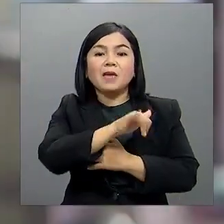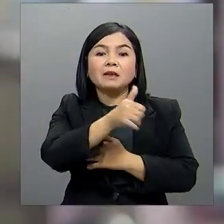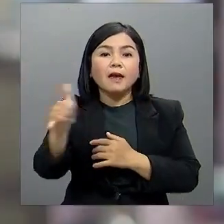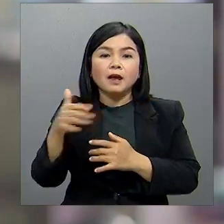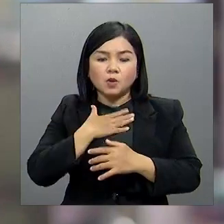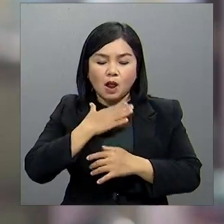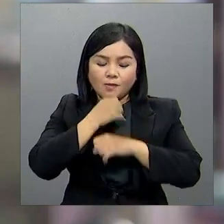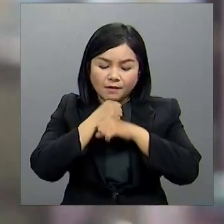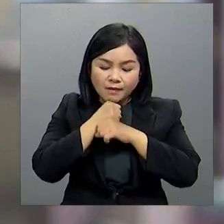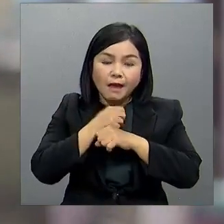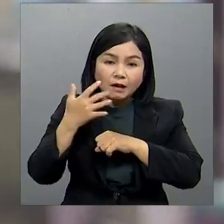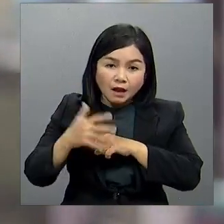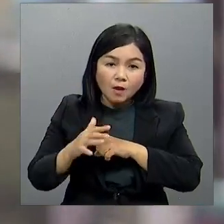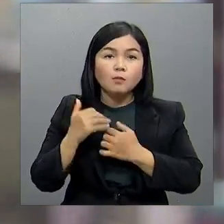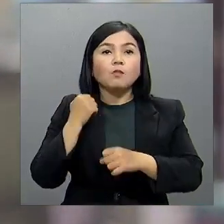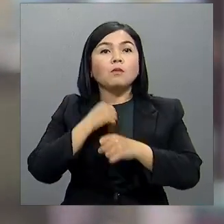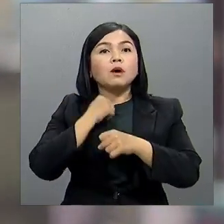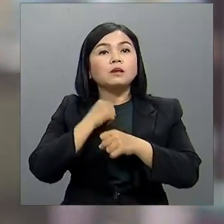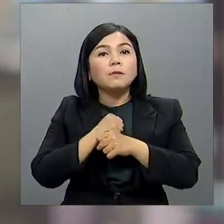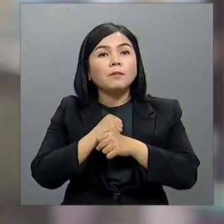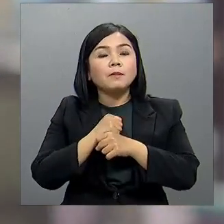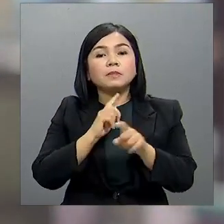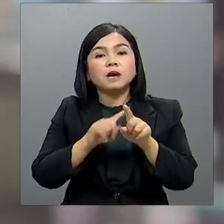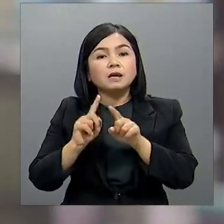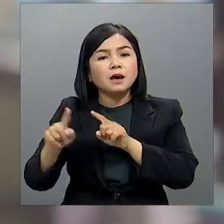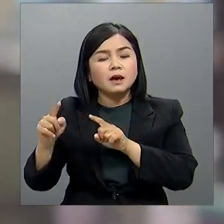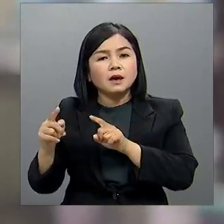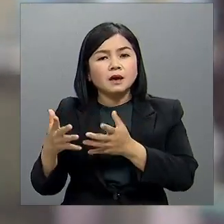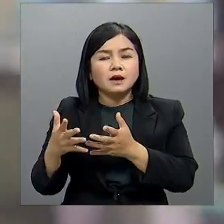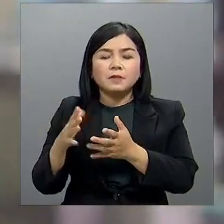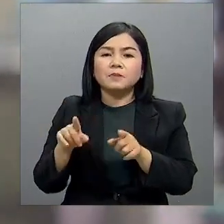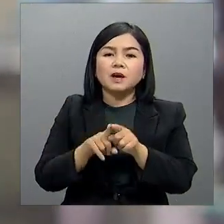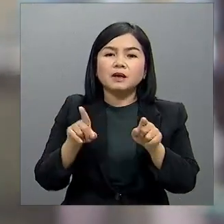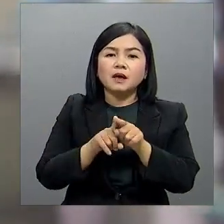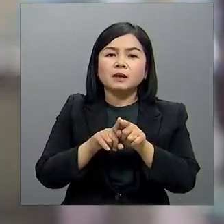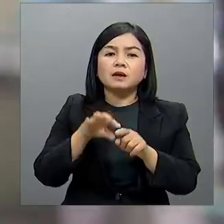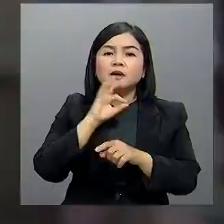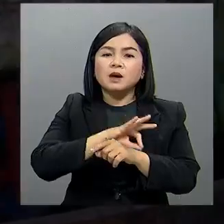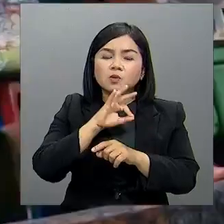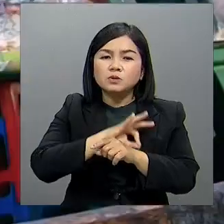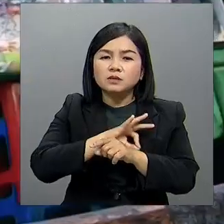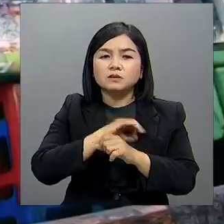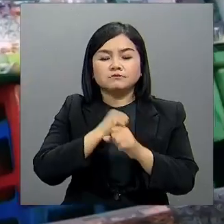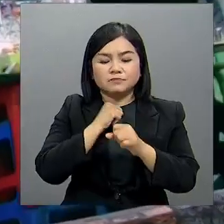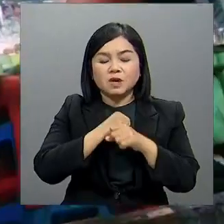แต่อย่างน้อยพอทำเพื่อที่เราจะได้ซึมซับมันไปก่อนนะ